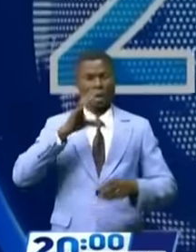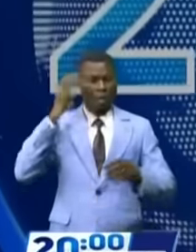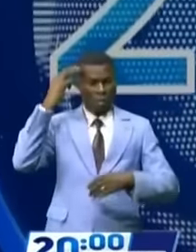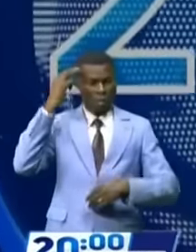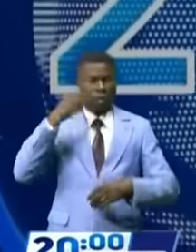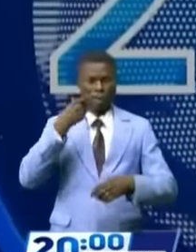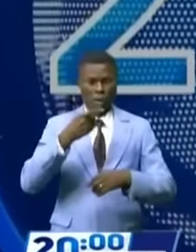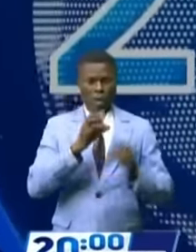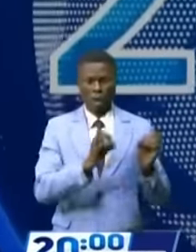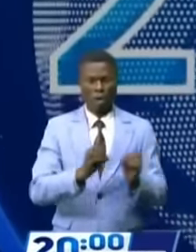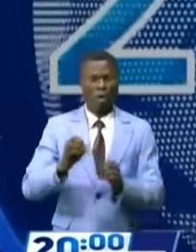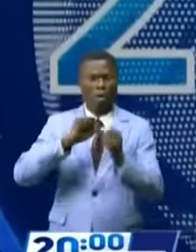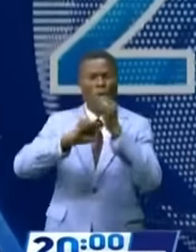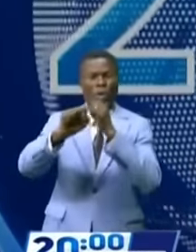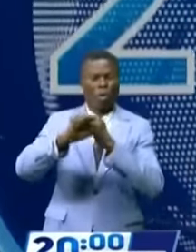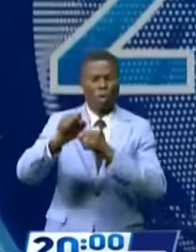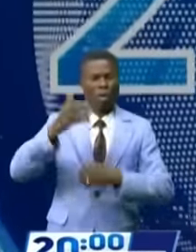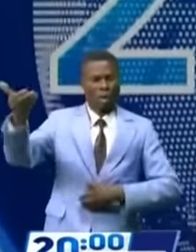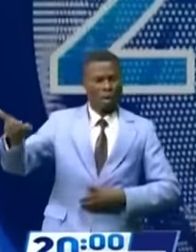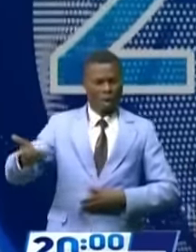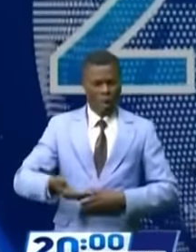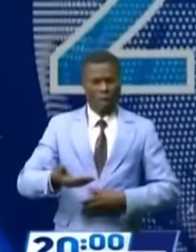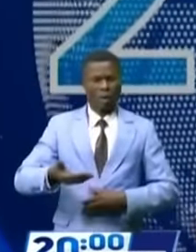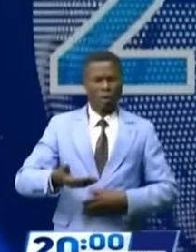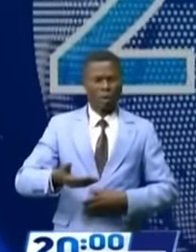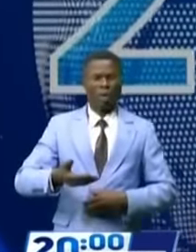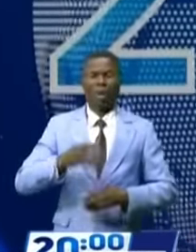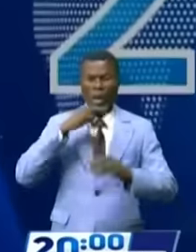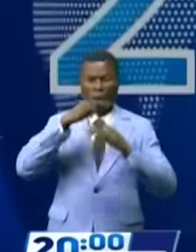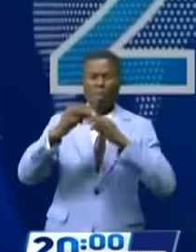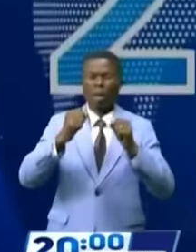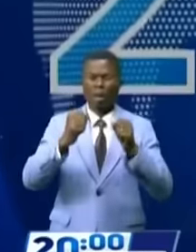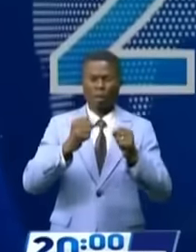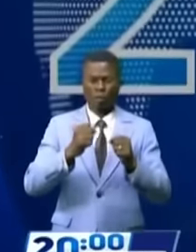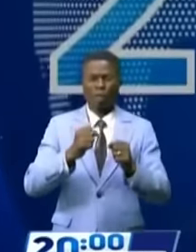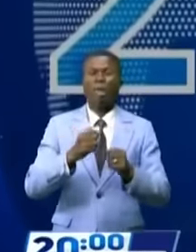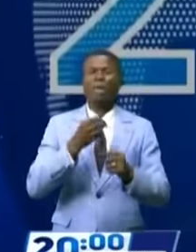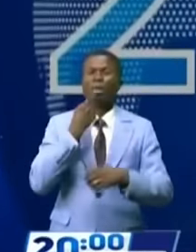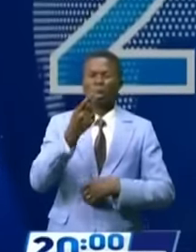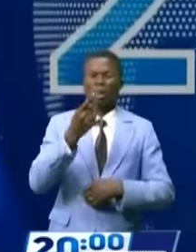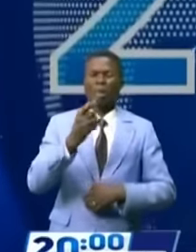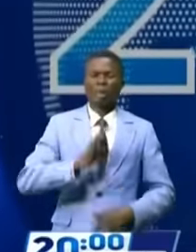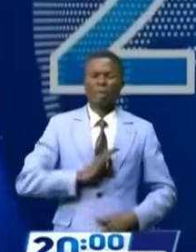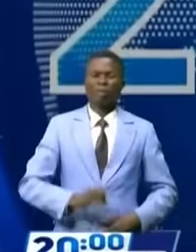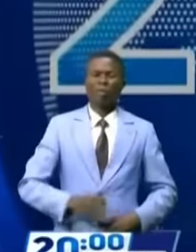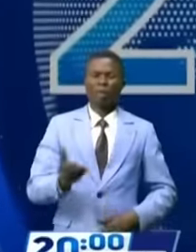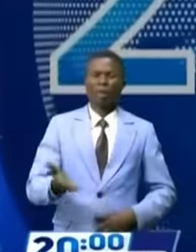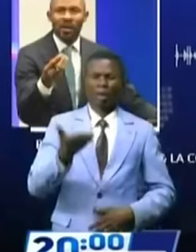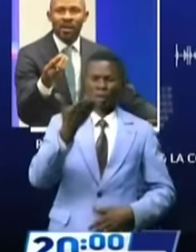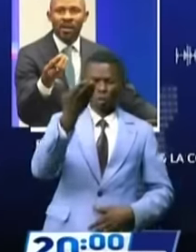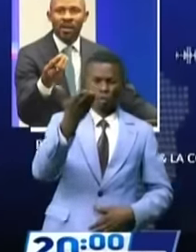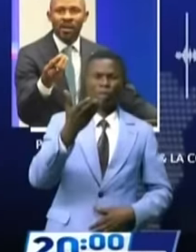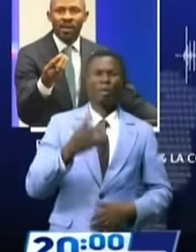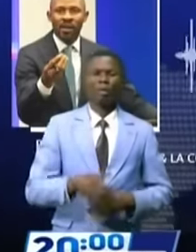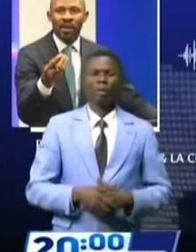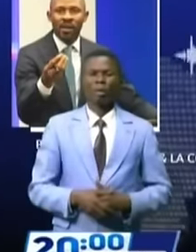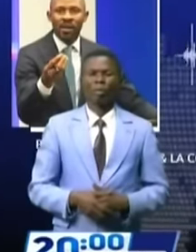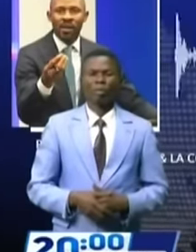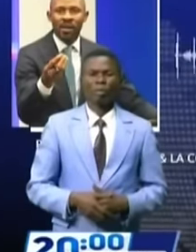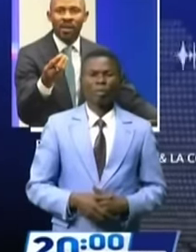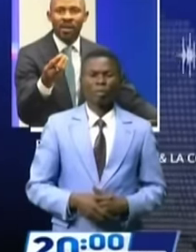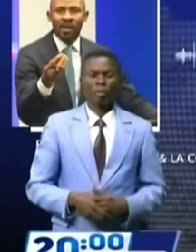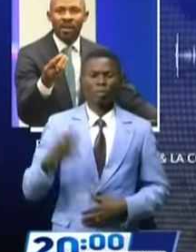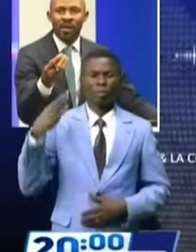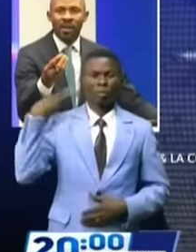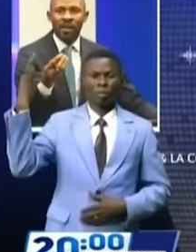du déroulement de la campagne, de l'accueil et des messages forts délivrés sur place par Félix Tshisekedi. Le